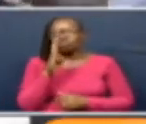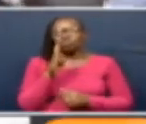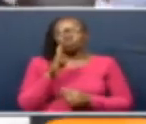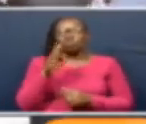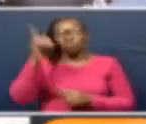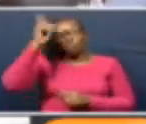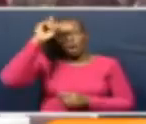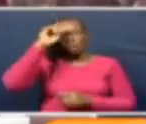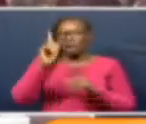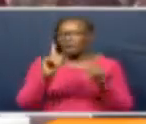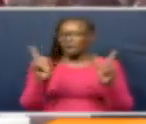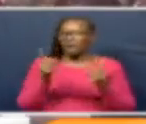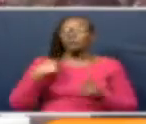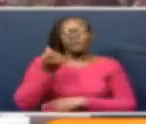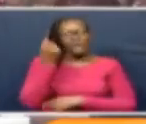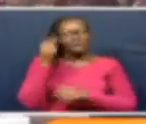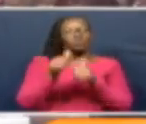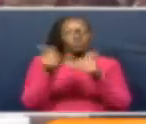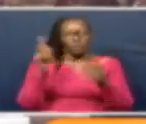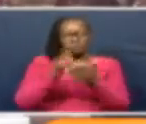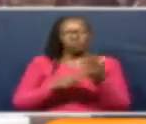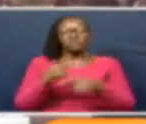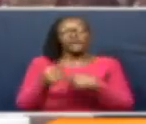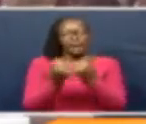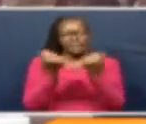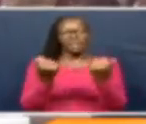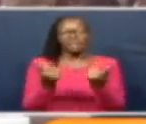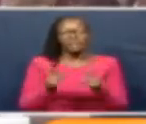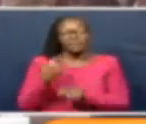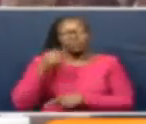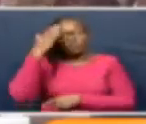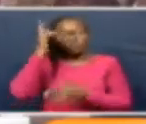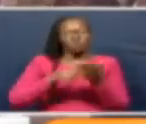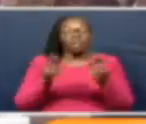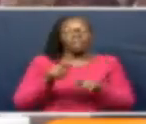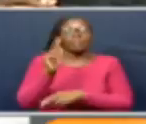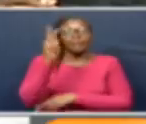ovyo. Sisi tunaelewa nini inaendelea sehemu hii na nini inaendelea Kenya hii.